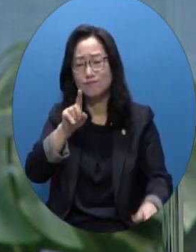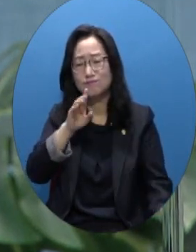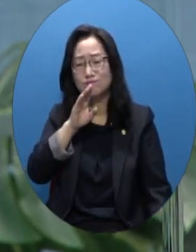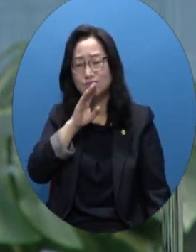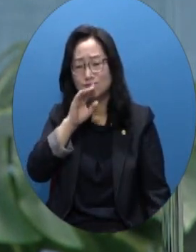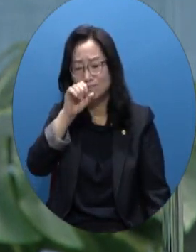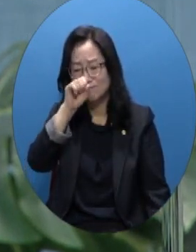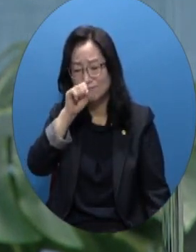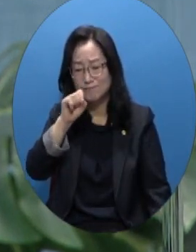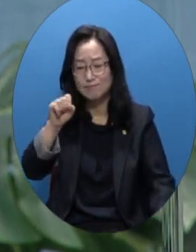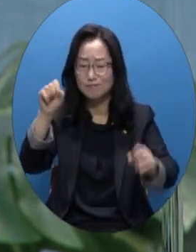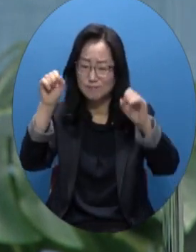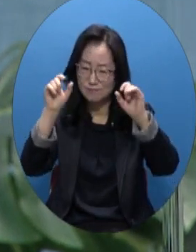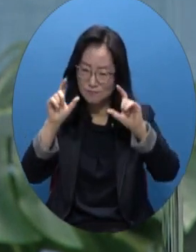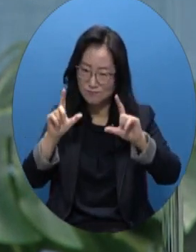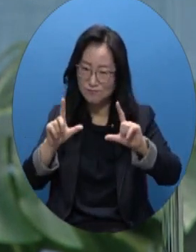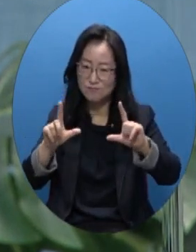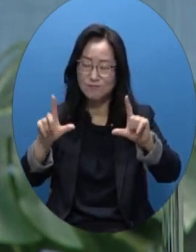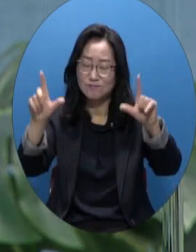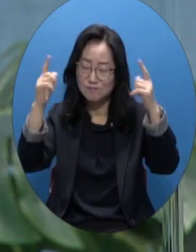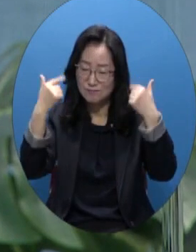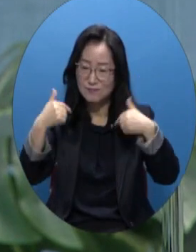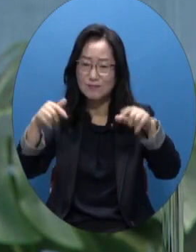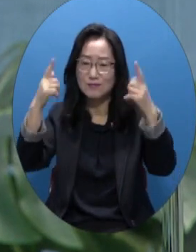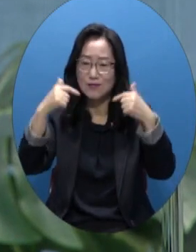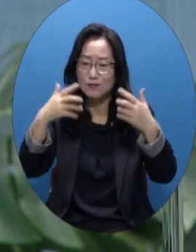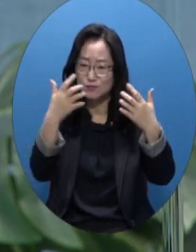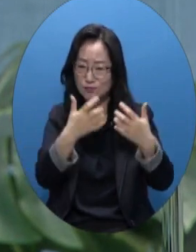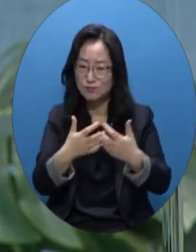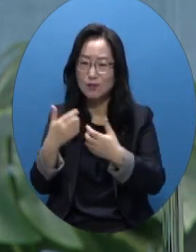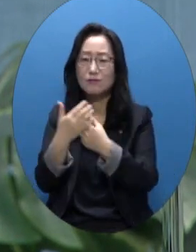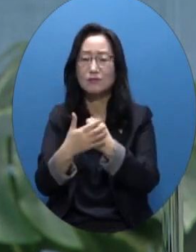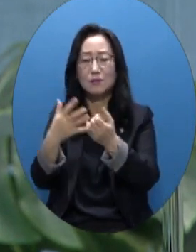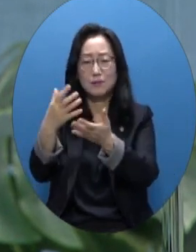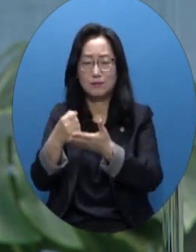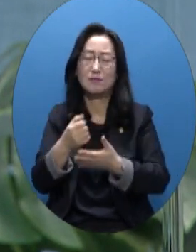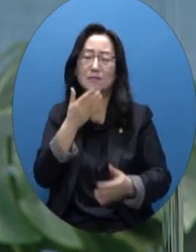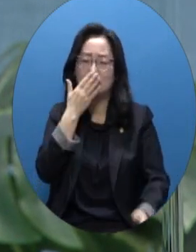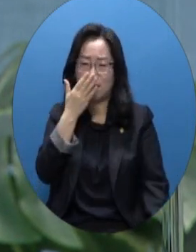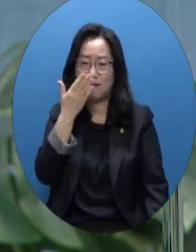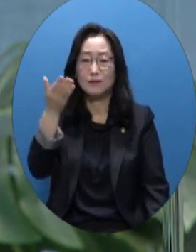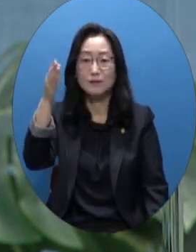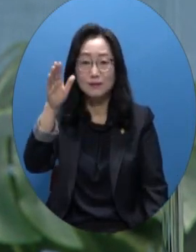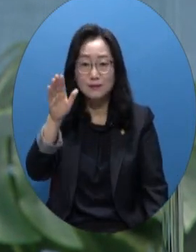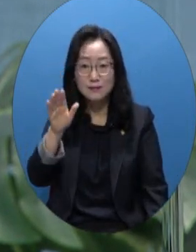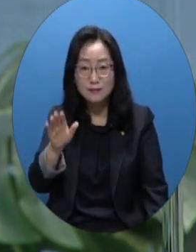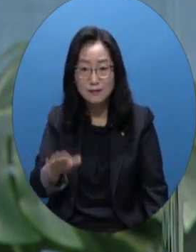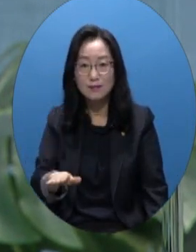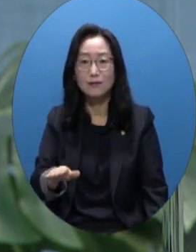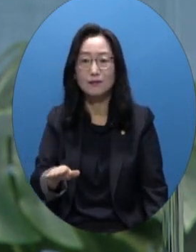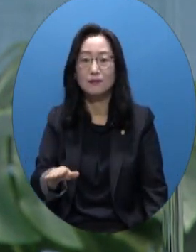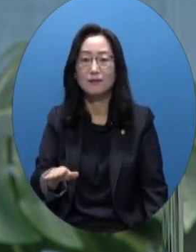늘 부산은 은혜와 축복에 살 사실 것입니다 그런데